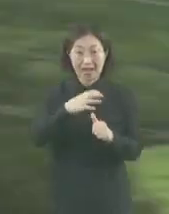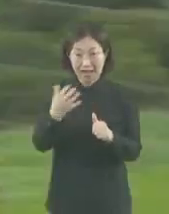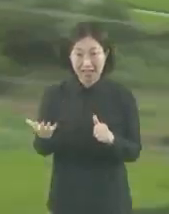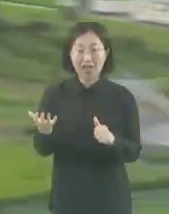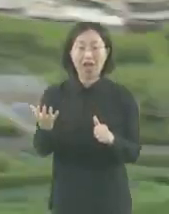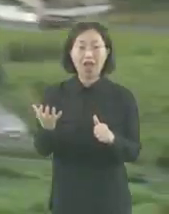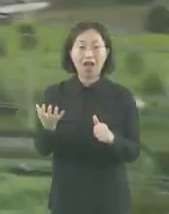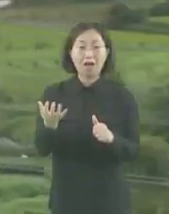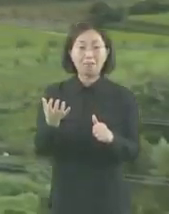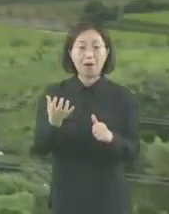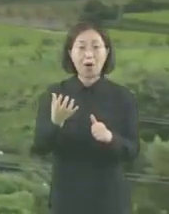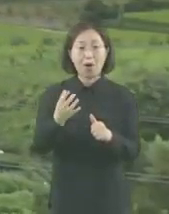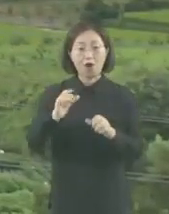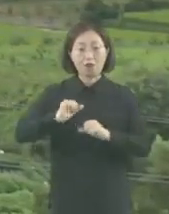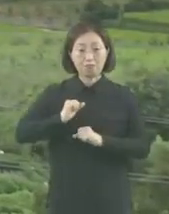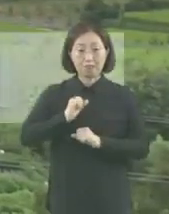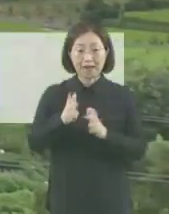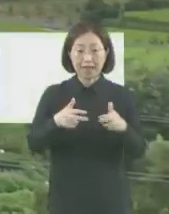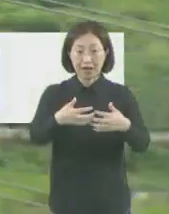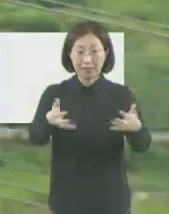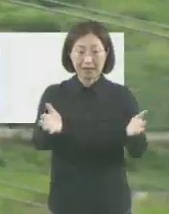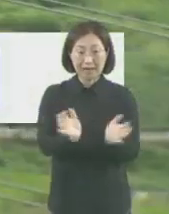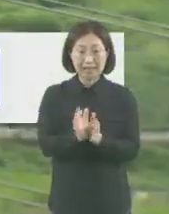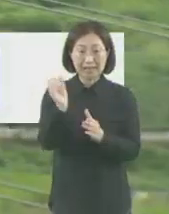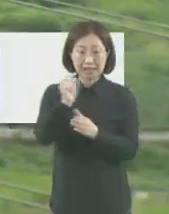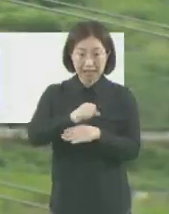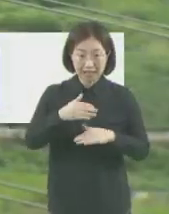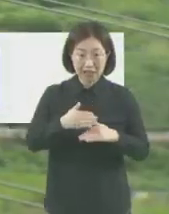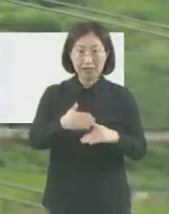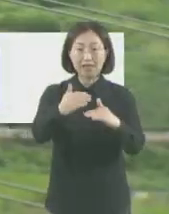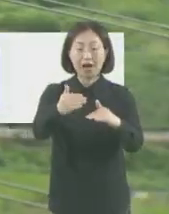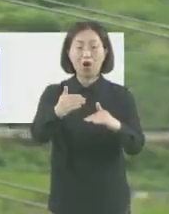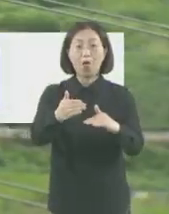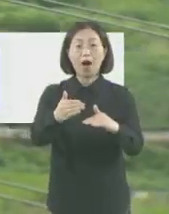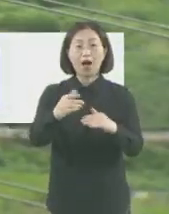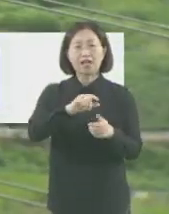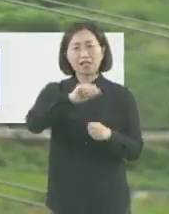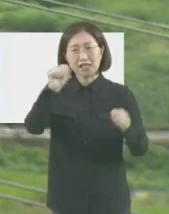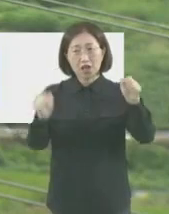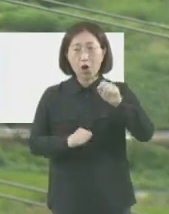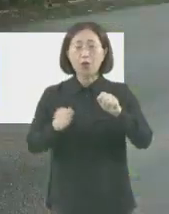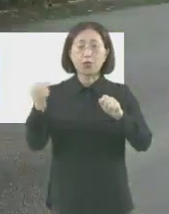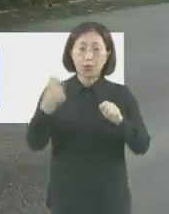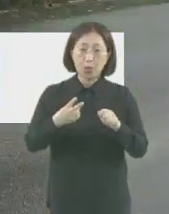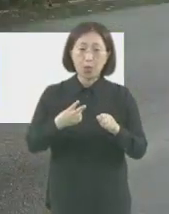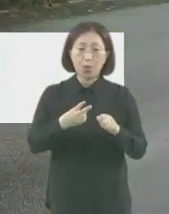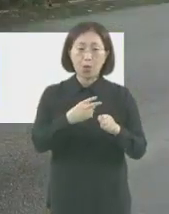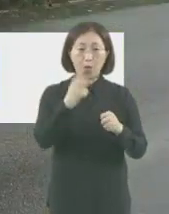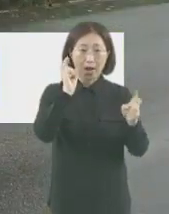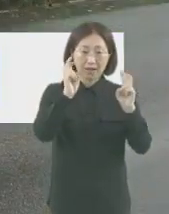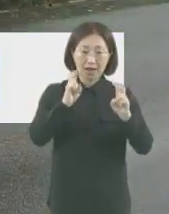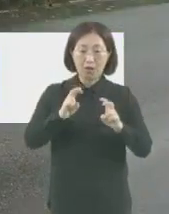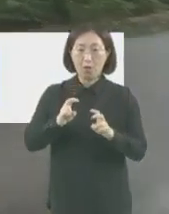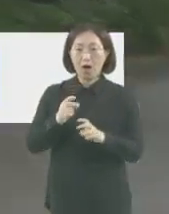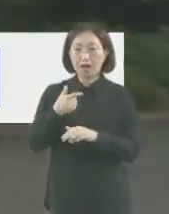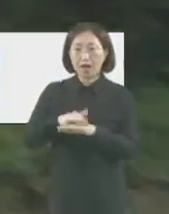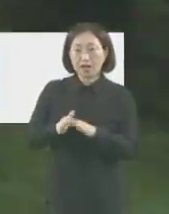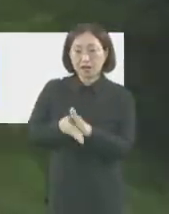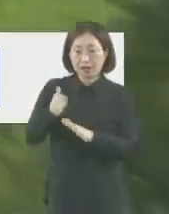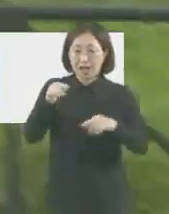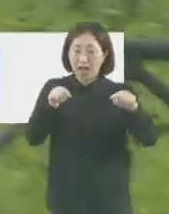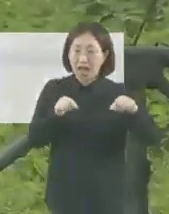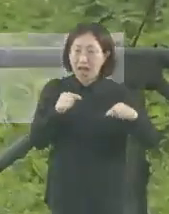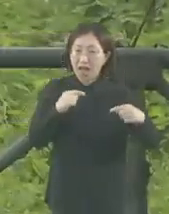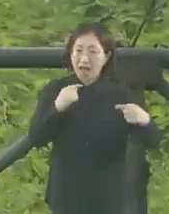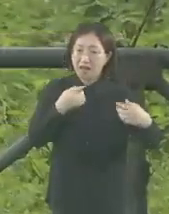인한 안산 국방산단 승인 절차 지연과 대전시와 방사청이 이견을 보이는 방사청 이전 부지 선정